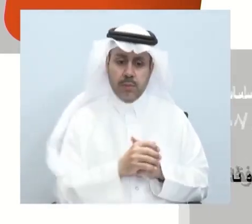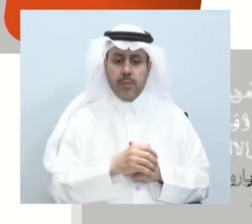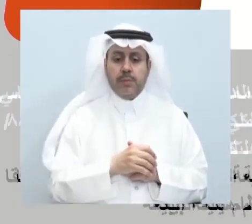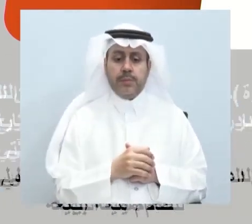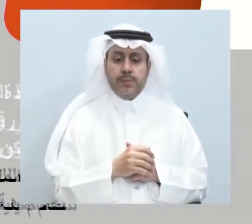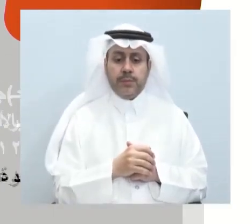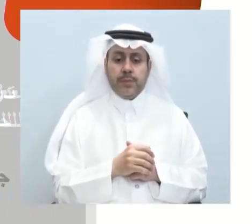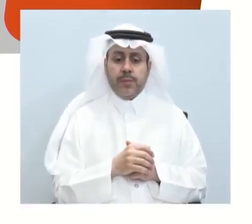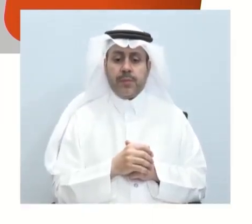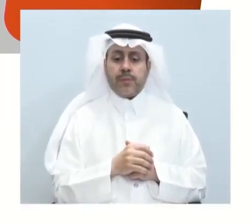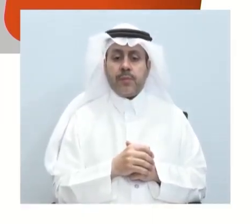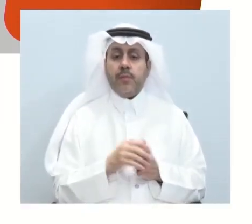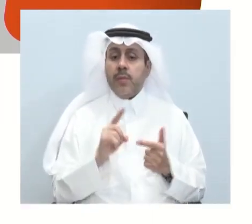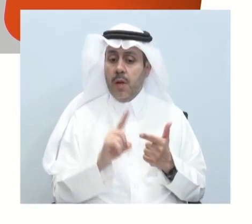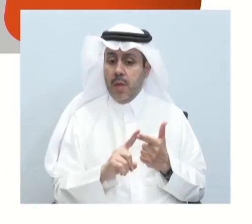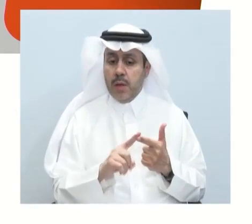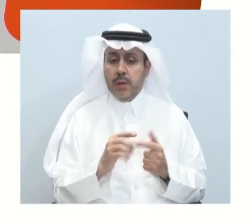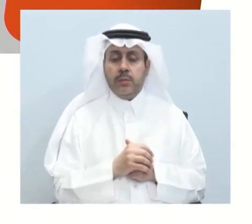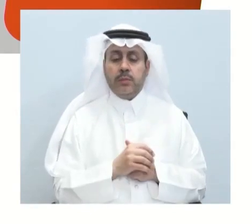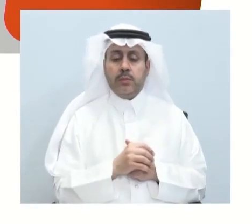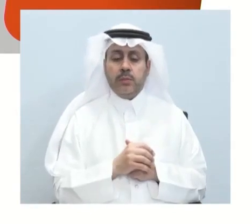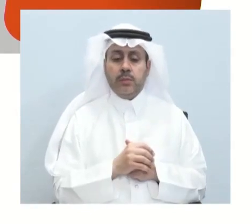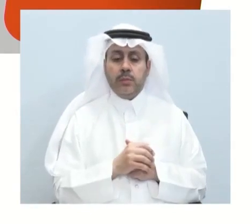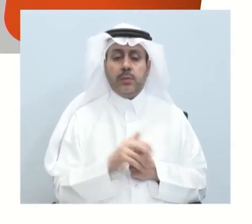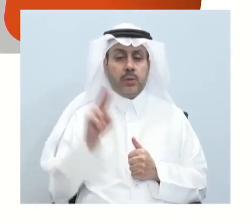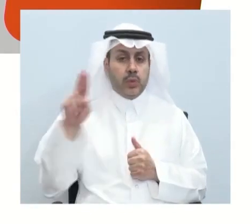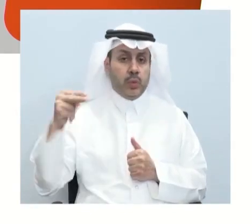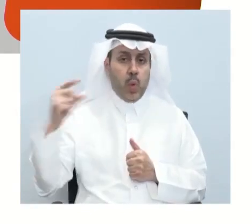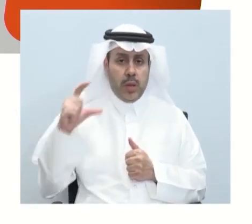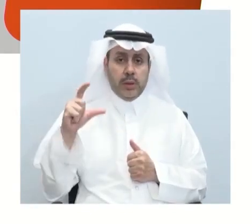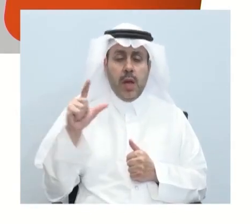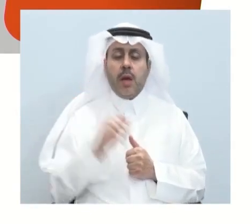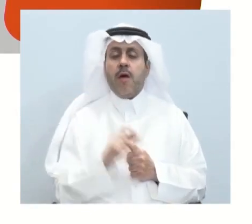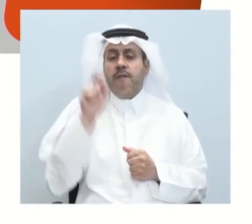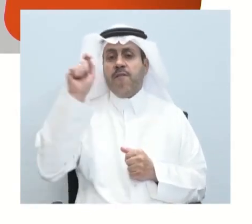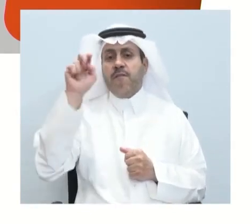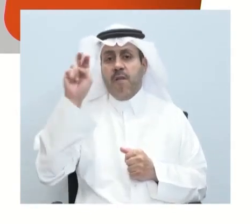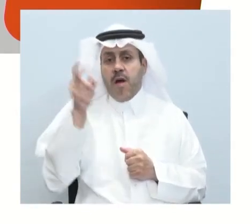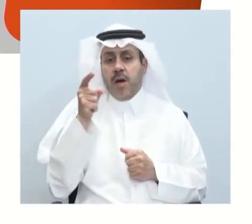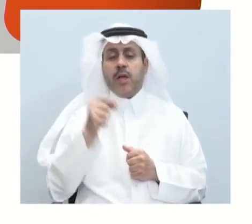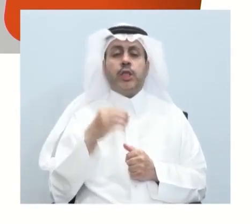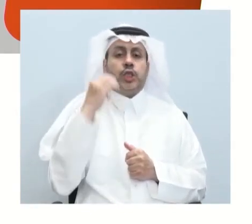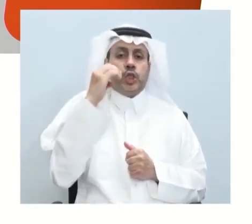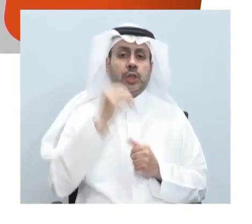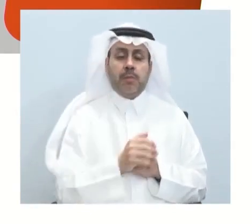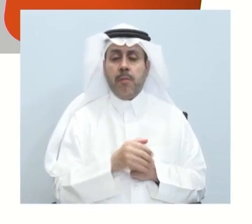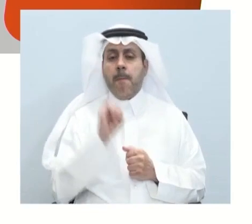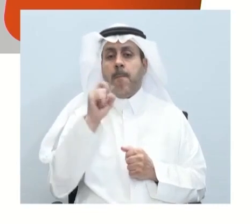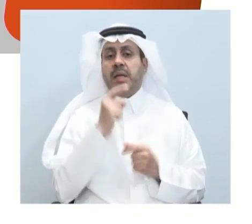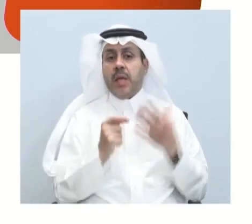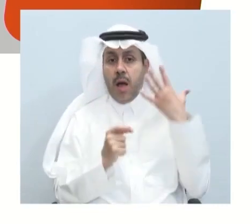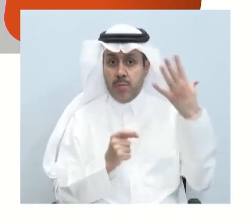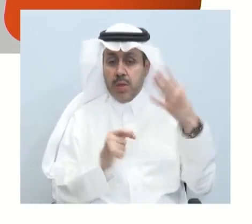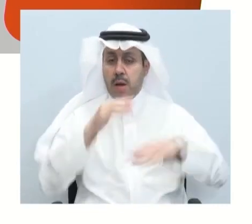بهذا والامر الثاني تعدل الفقره من الماده الخامسه من النظام